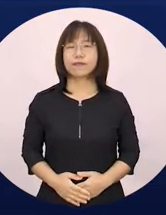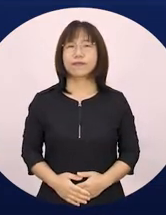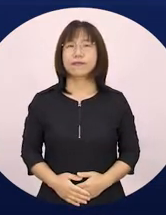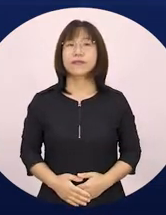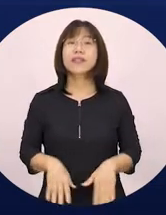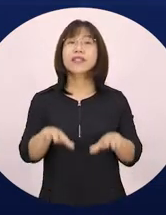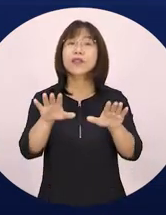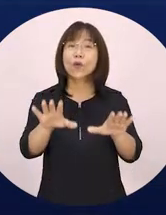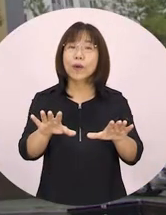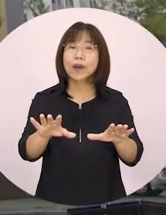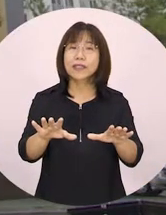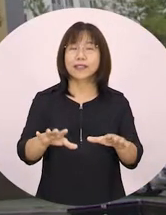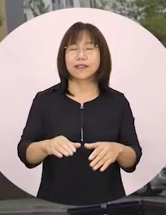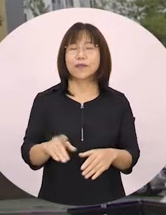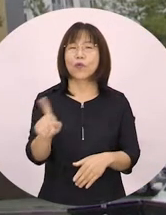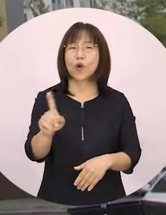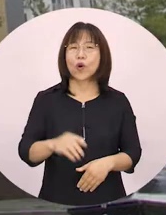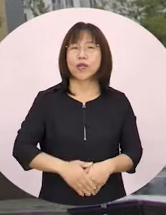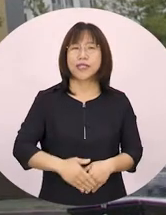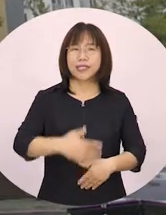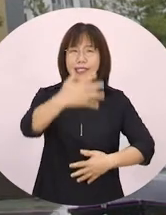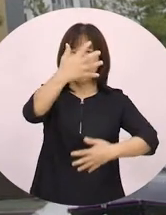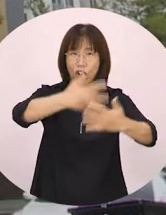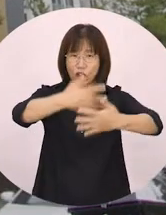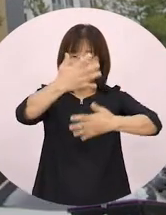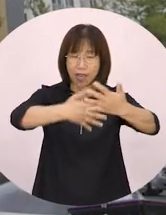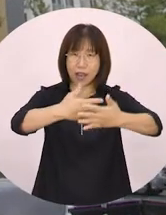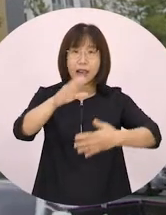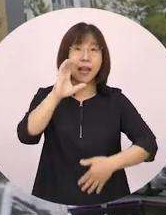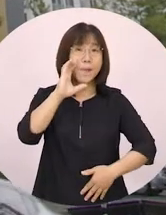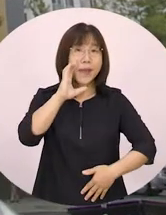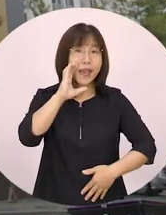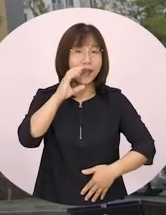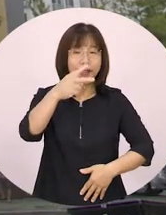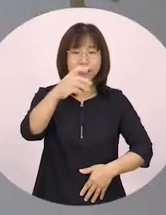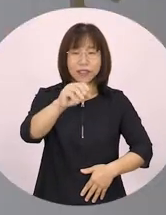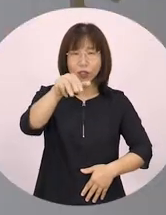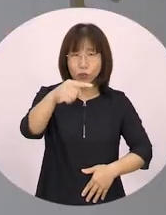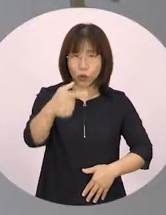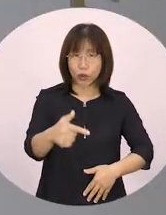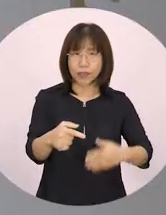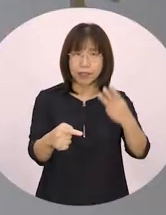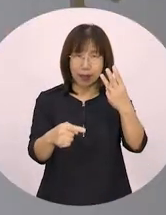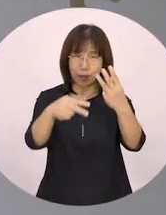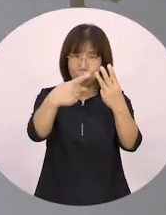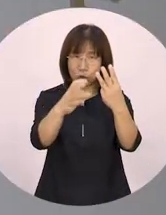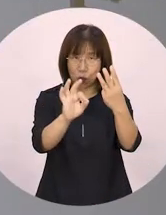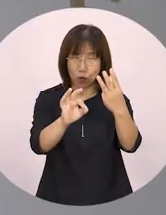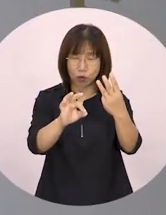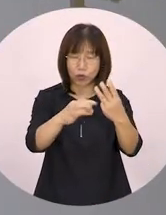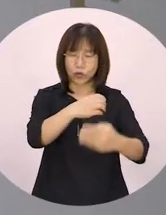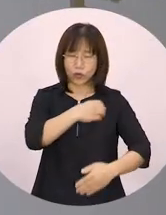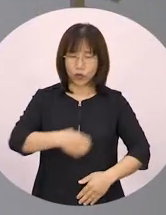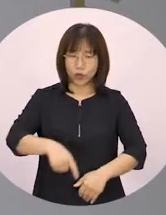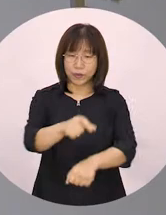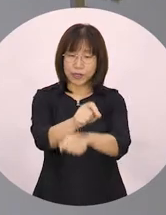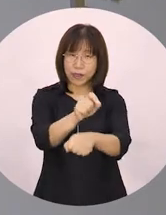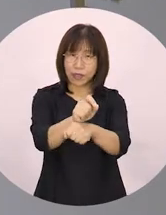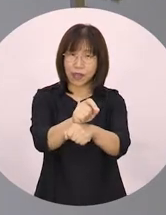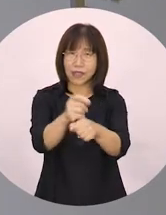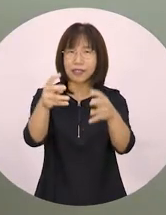들어갔습니다. 이번에 마련된 디지털 영상 카페는 등촌 3동 주민센터 4층,